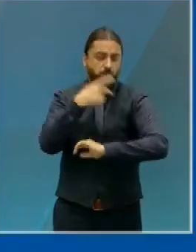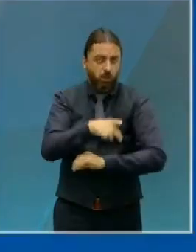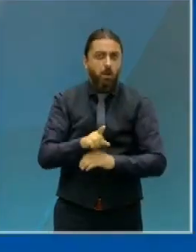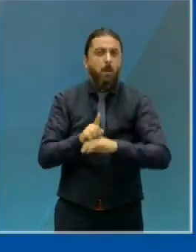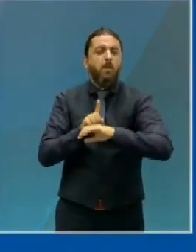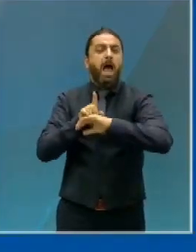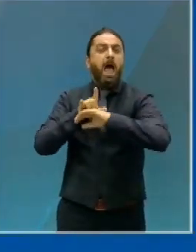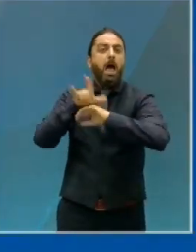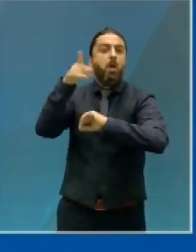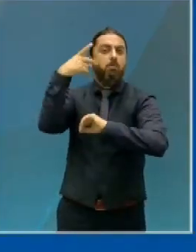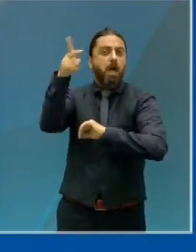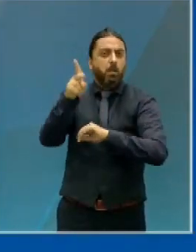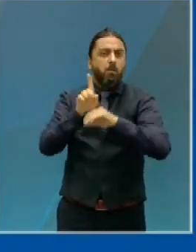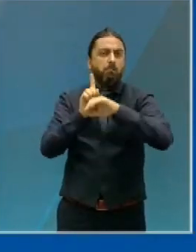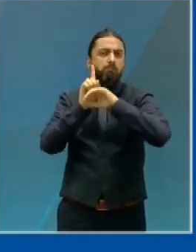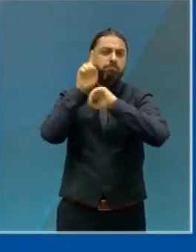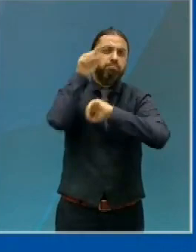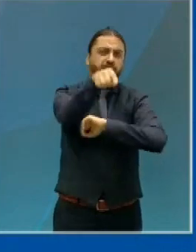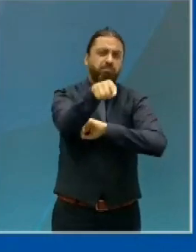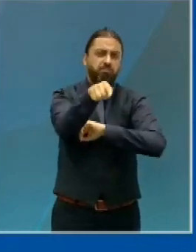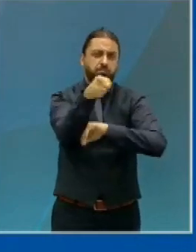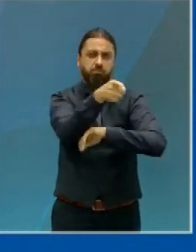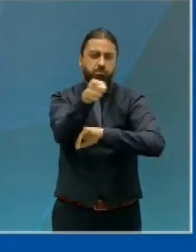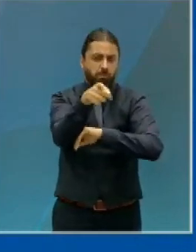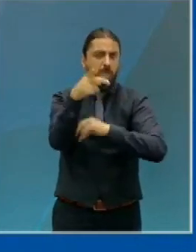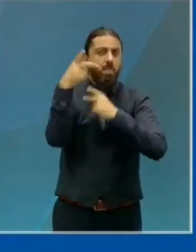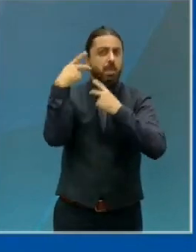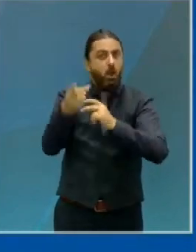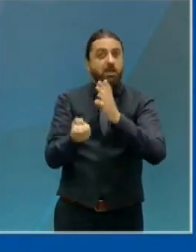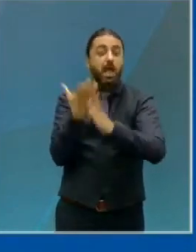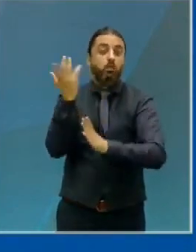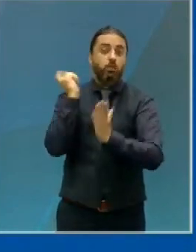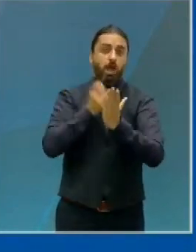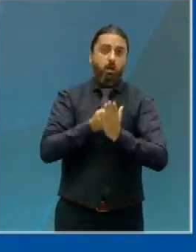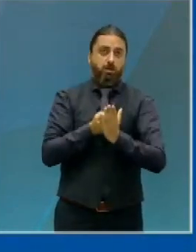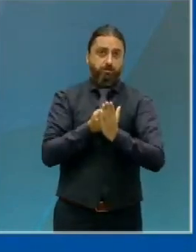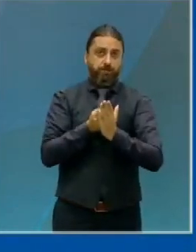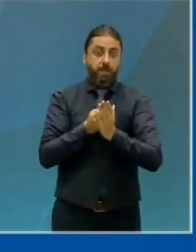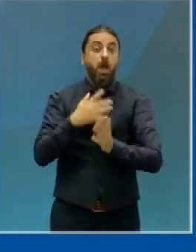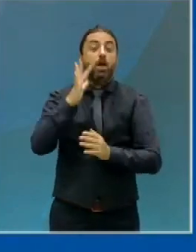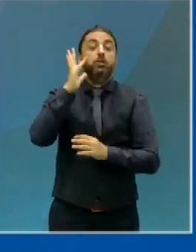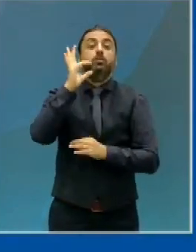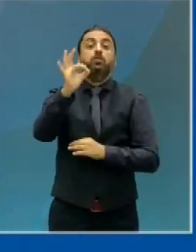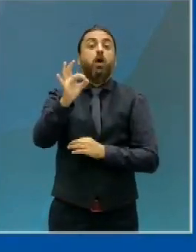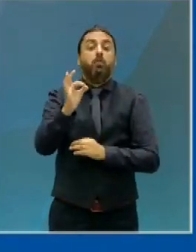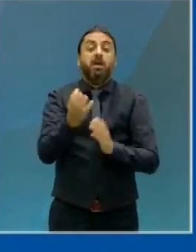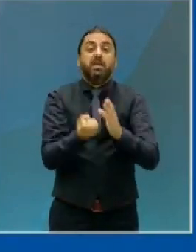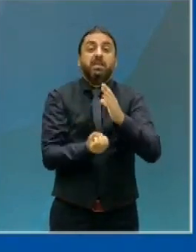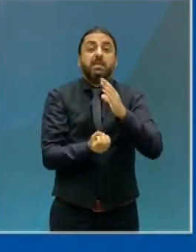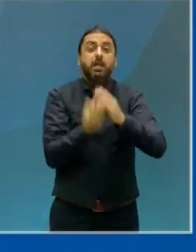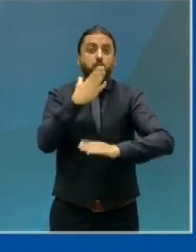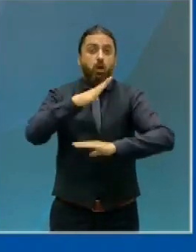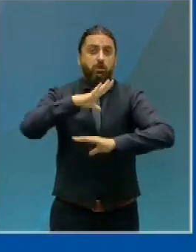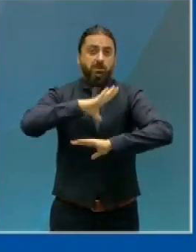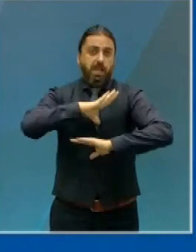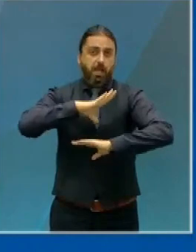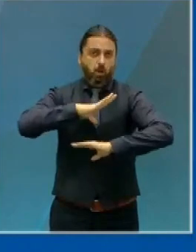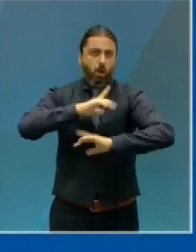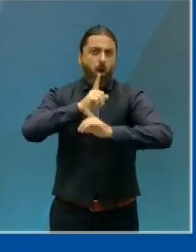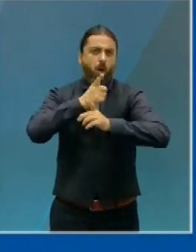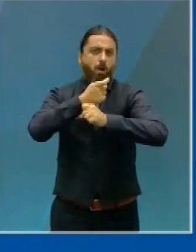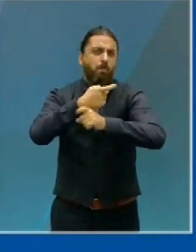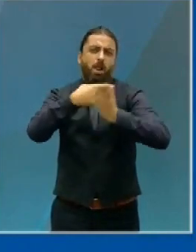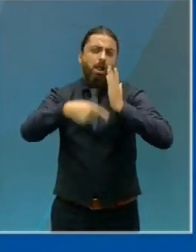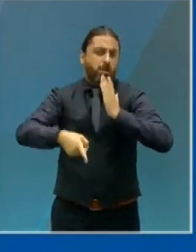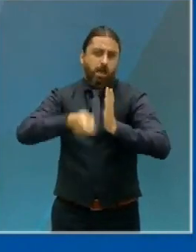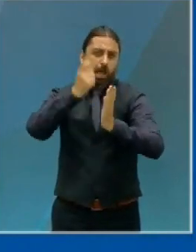για την πολεμική αεροπορία. Το δόγμα σε αυτόν τον τομέα είναι: κάθε οπλικό σύστημα λειτουργεί όσο